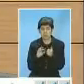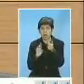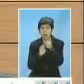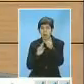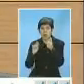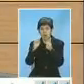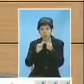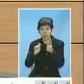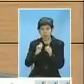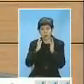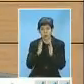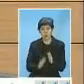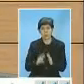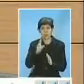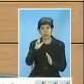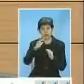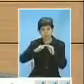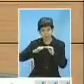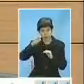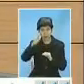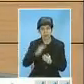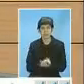ดี3คนขึ้นไปเนี่ยครับ